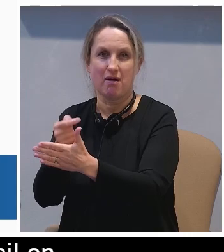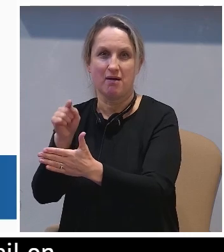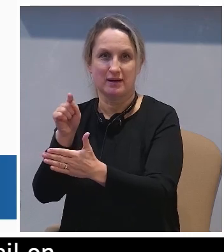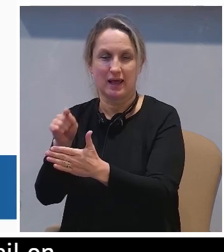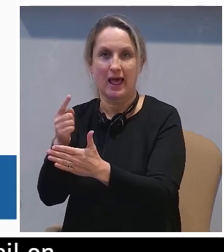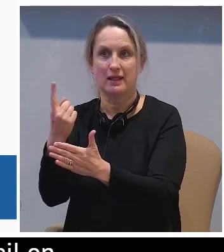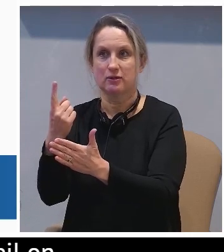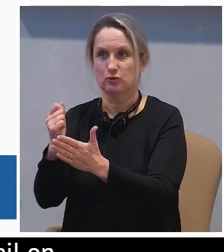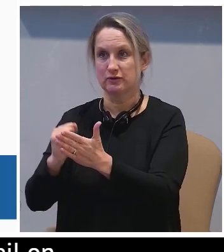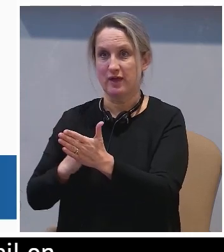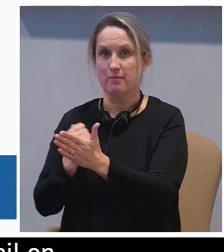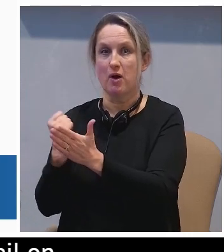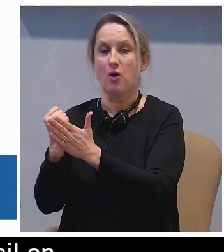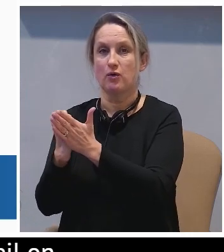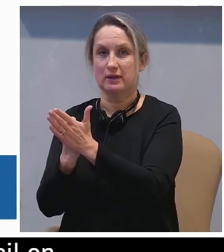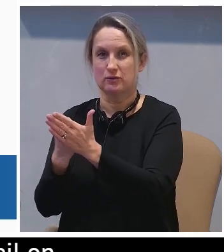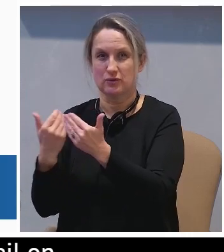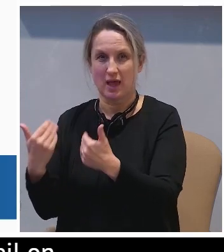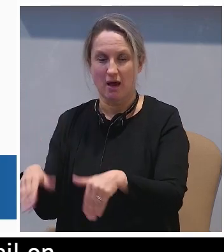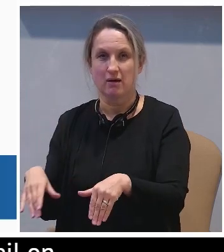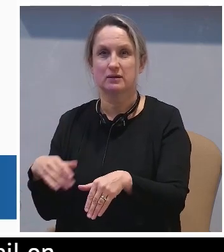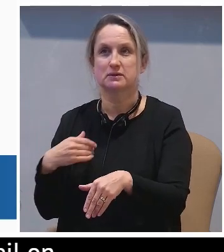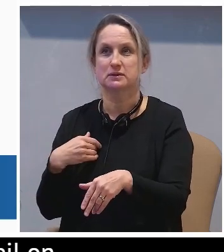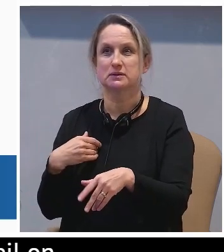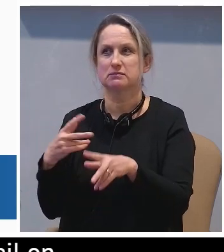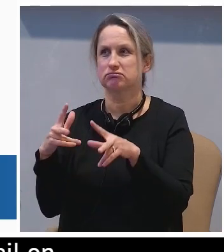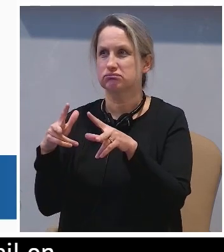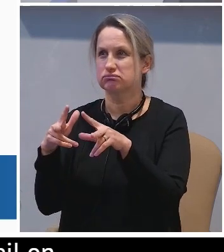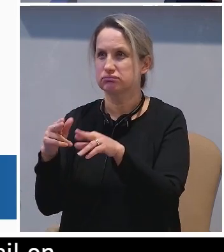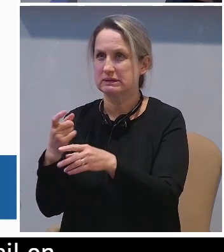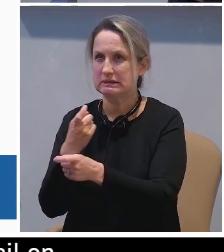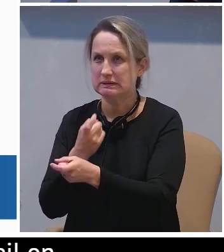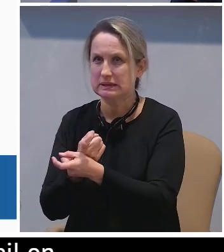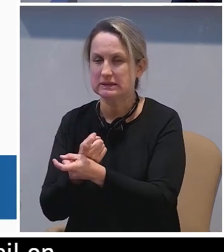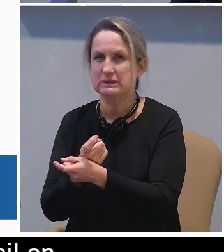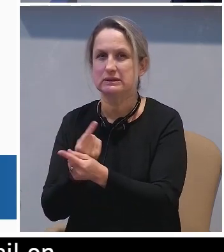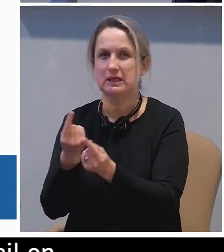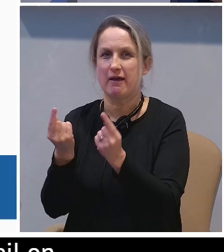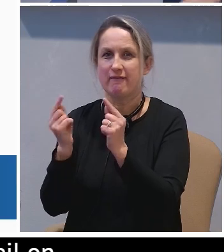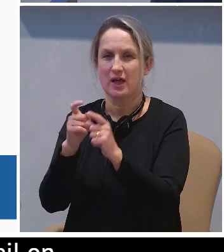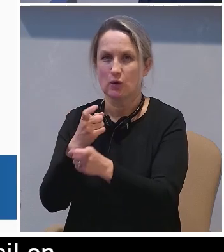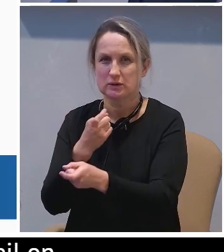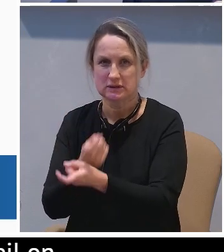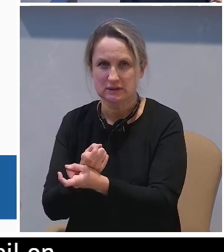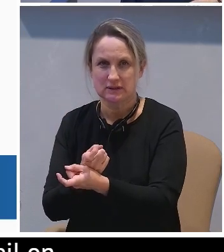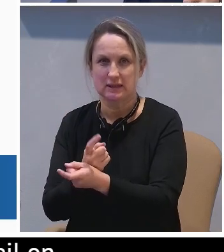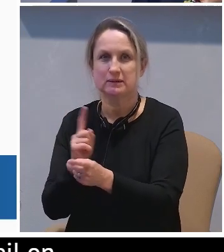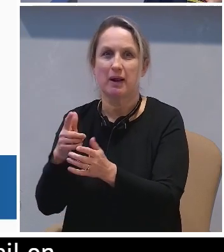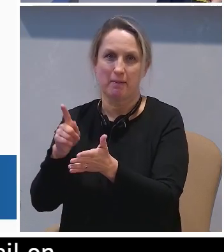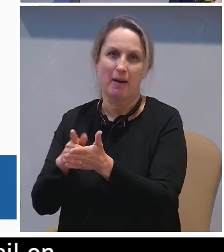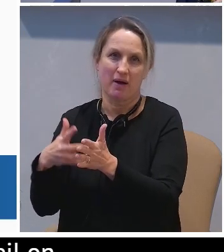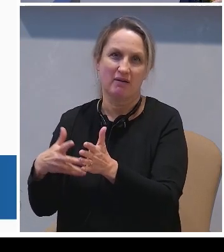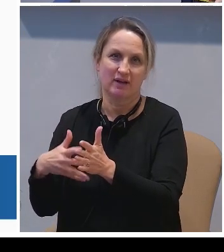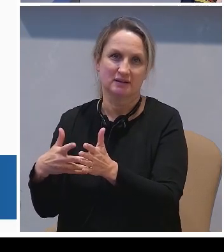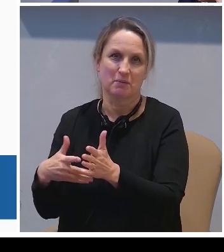siin has ka slaidil received kordan seda FDA pahaloomuline approval. risk, immunogeenne reaktsioon I have to adenoviirusele, mention millega the tuleb siis arvestada.